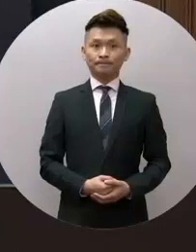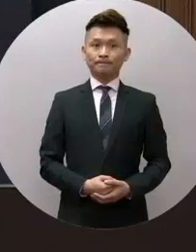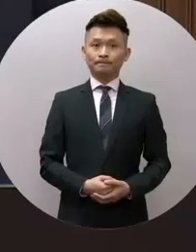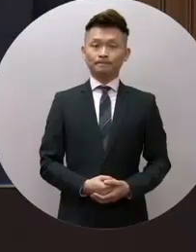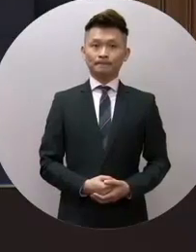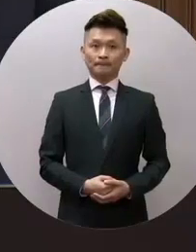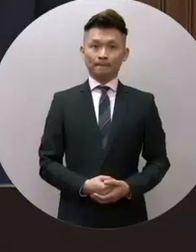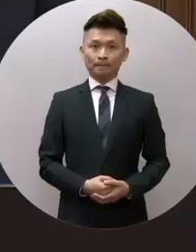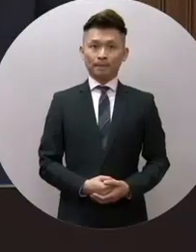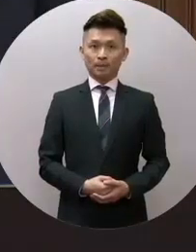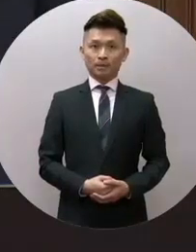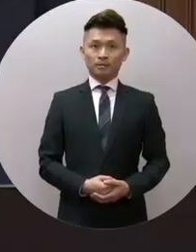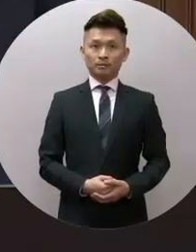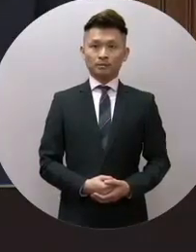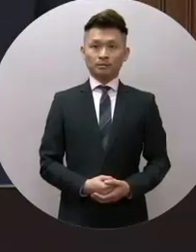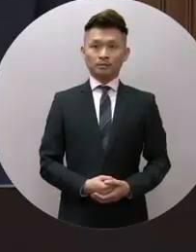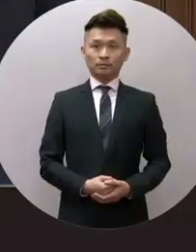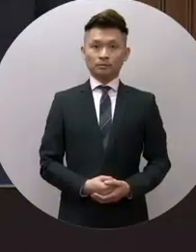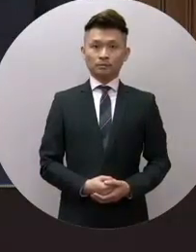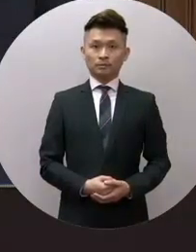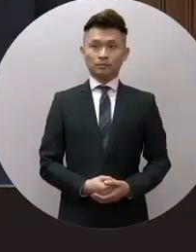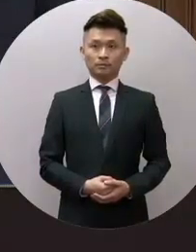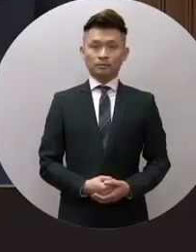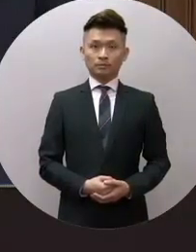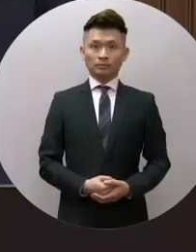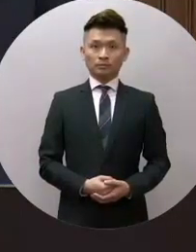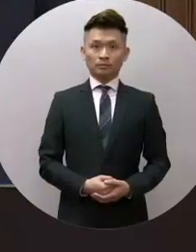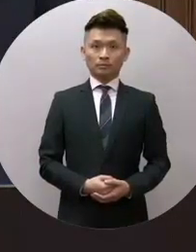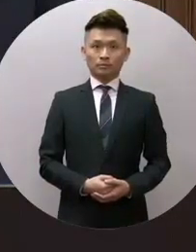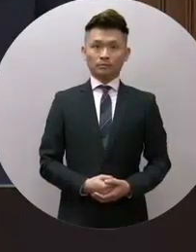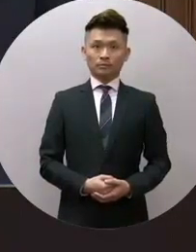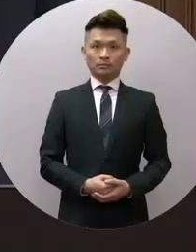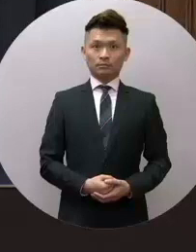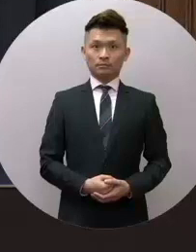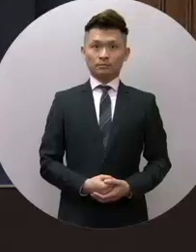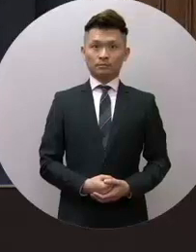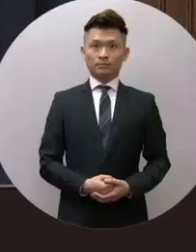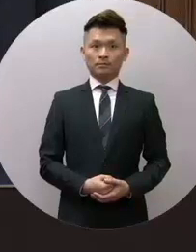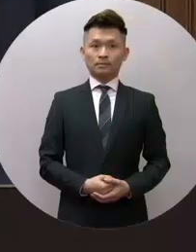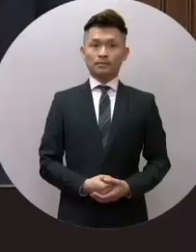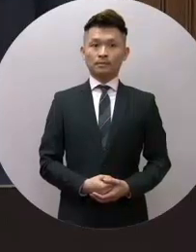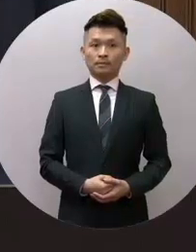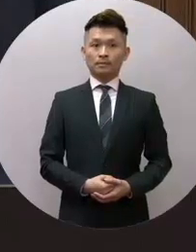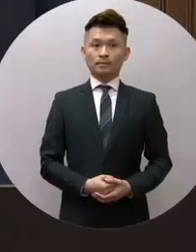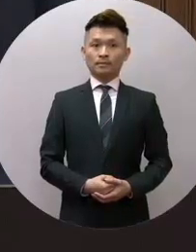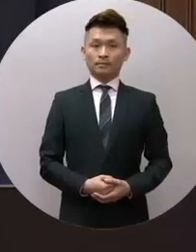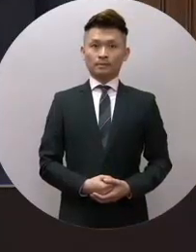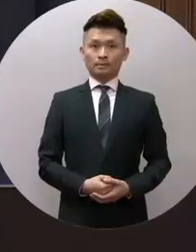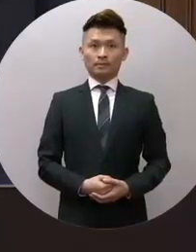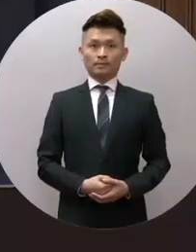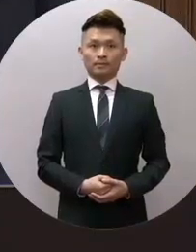是应该要从整个国家的高度来看，我同意这样。那都是国民，